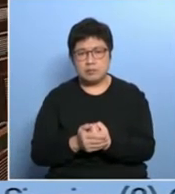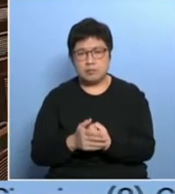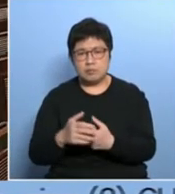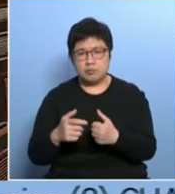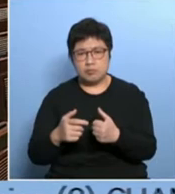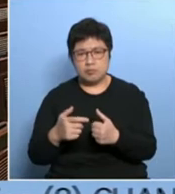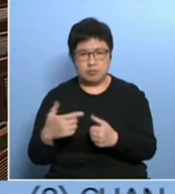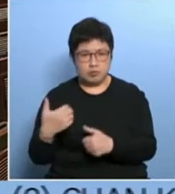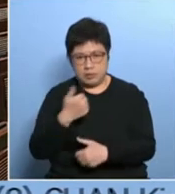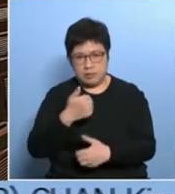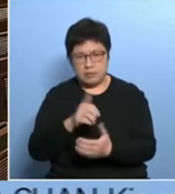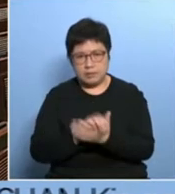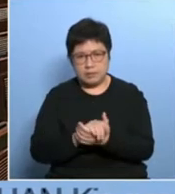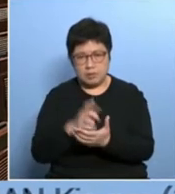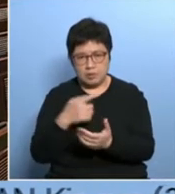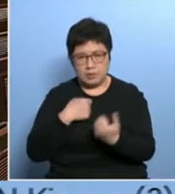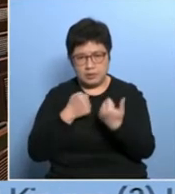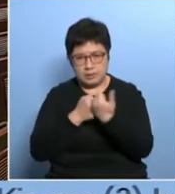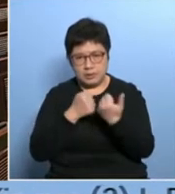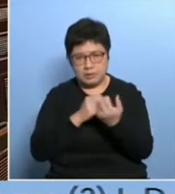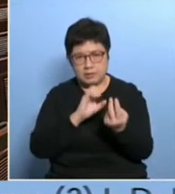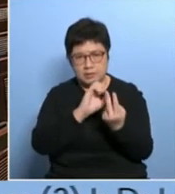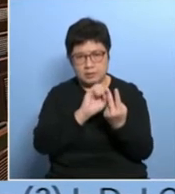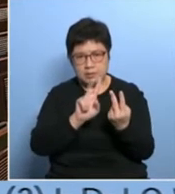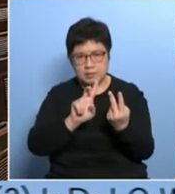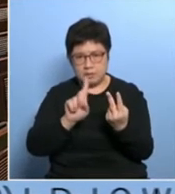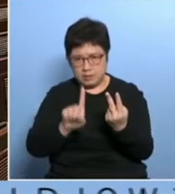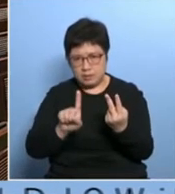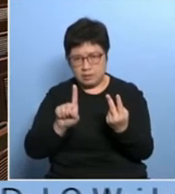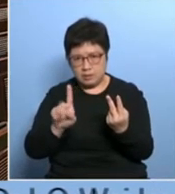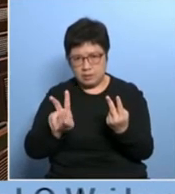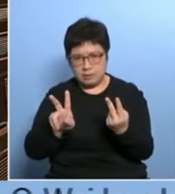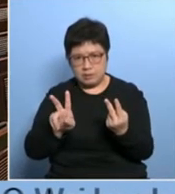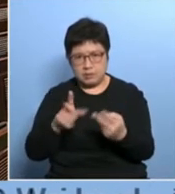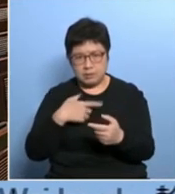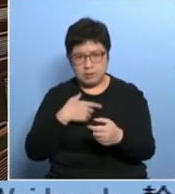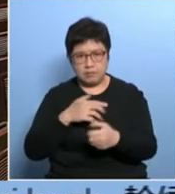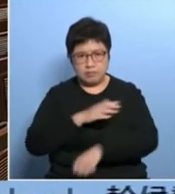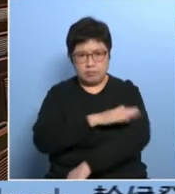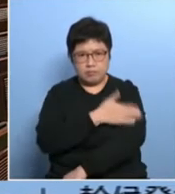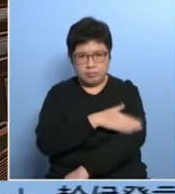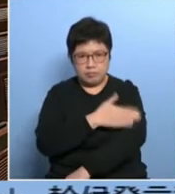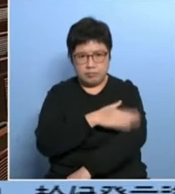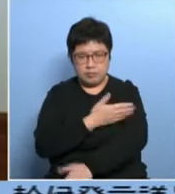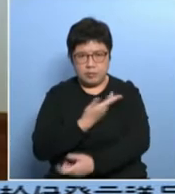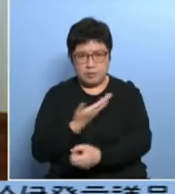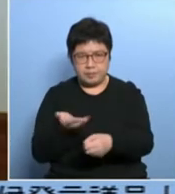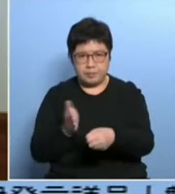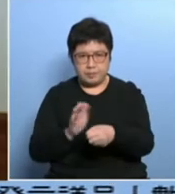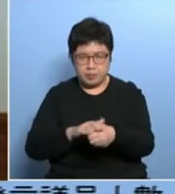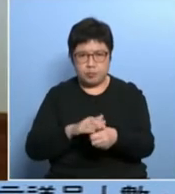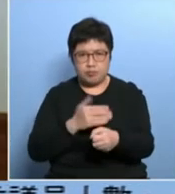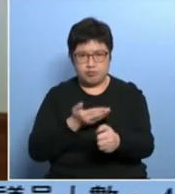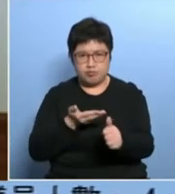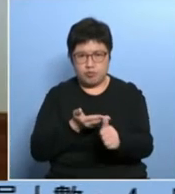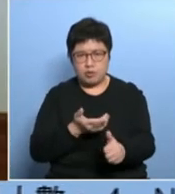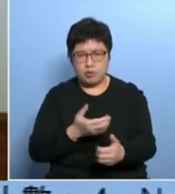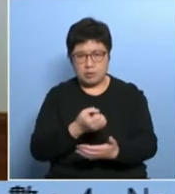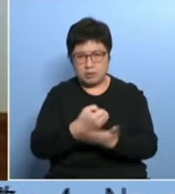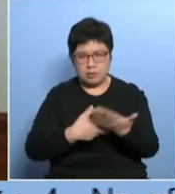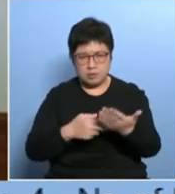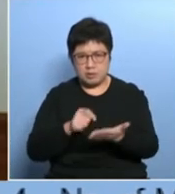主席，我是支持2012年僱員補償修訂條例草案。毫